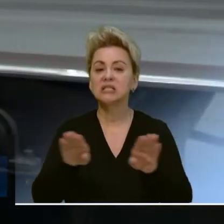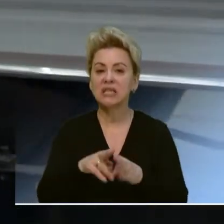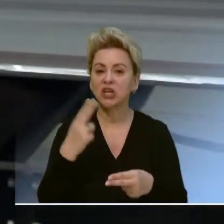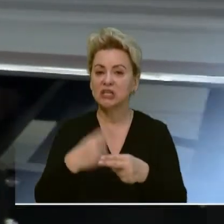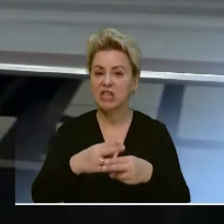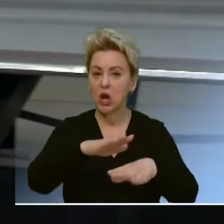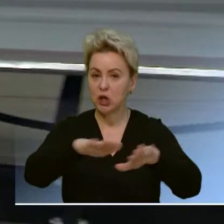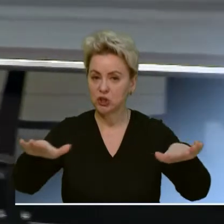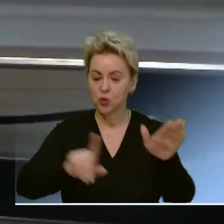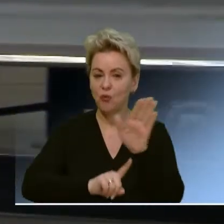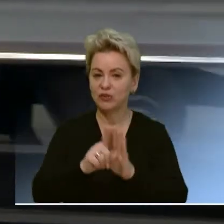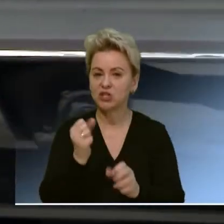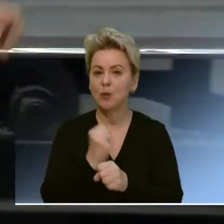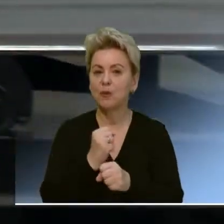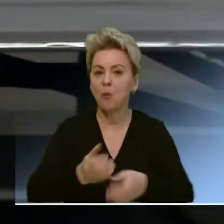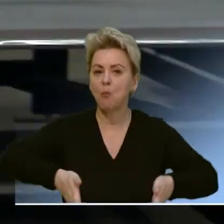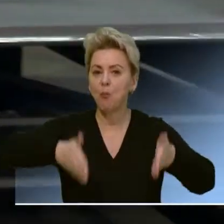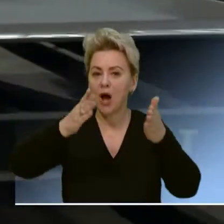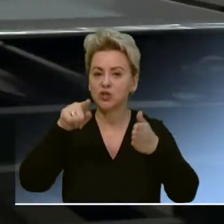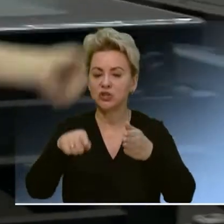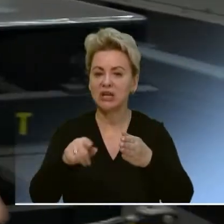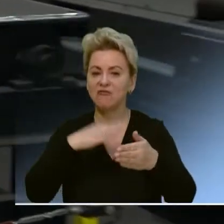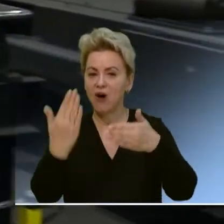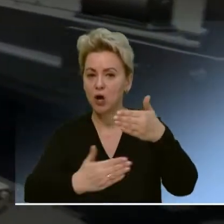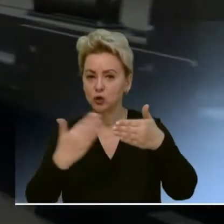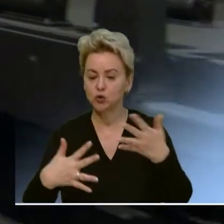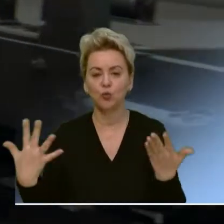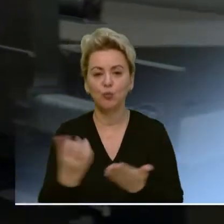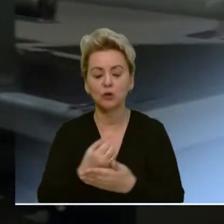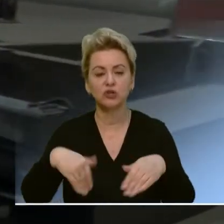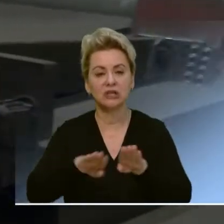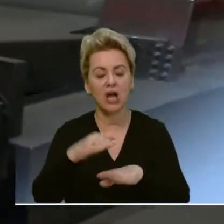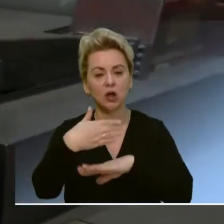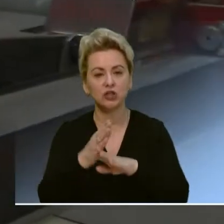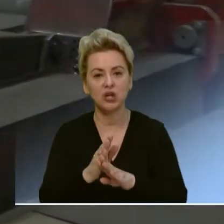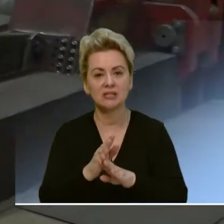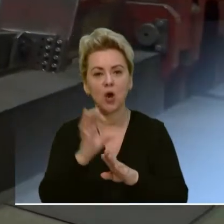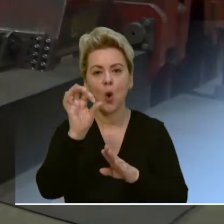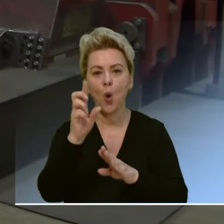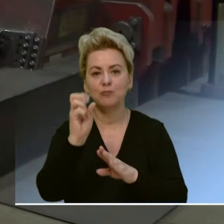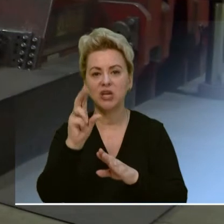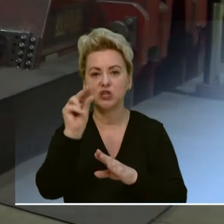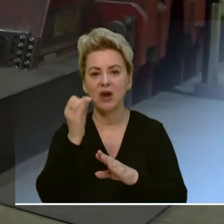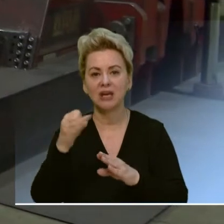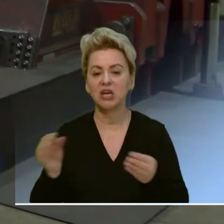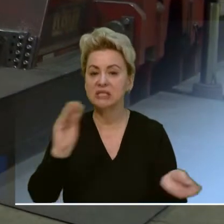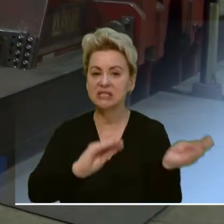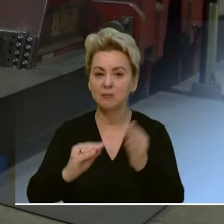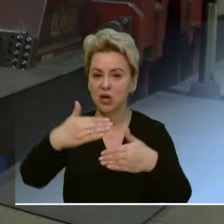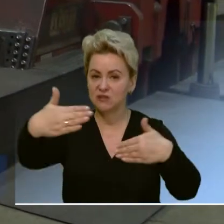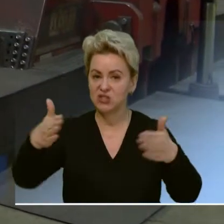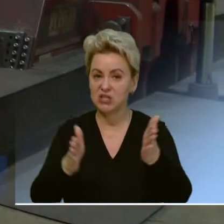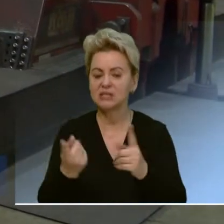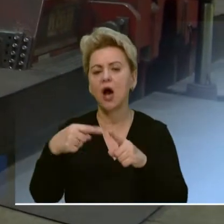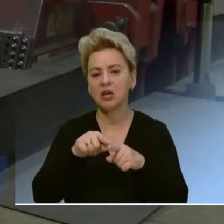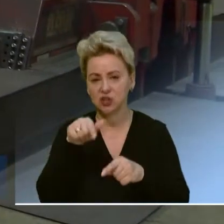стальных листов начинается создание башни. Здесь их вальцуют, получается такая часть, которая называется обечайки. Их собирают в секции, а уже из